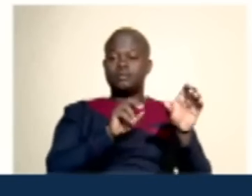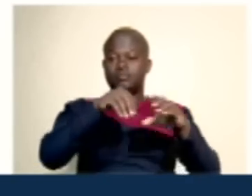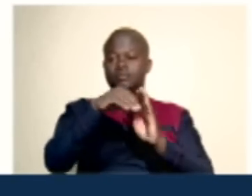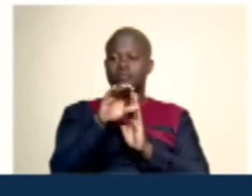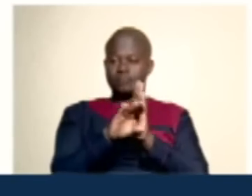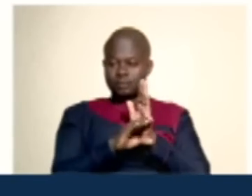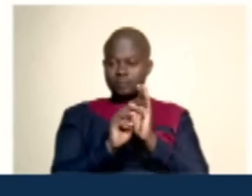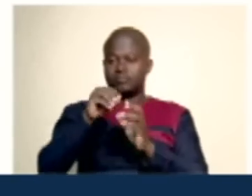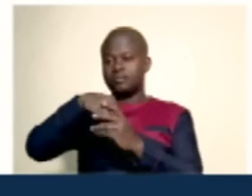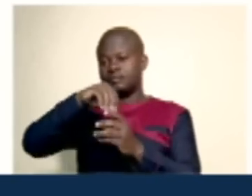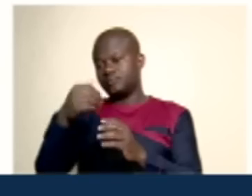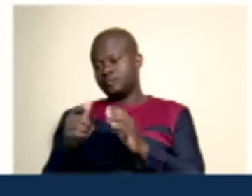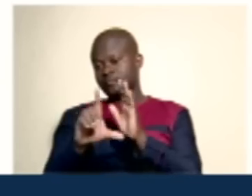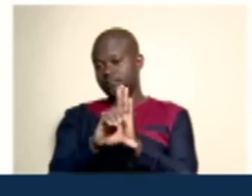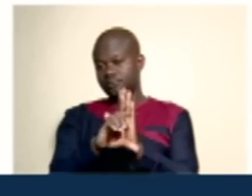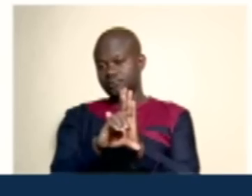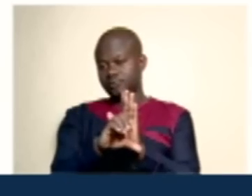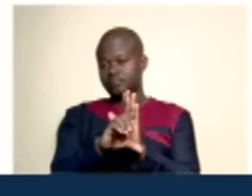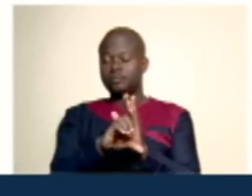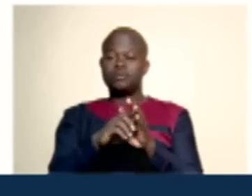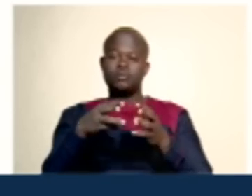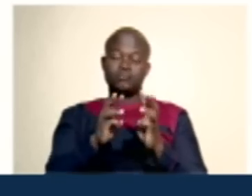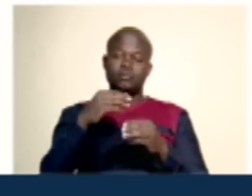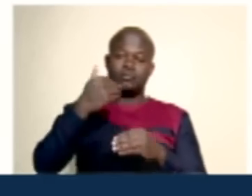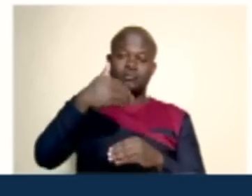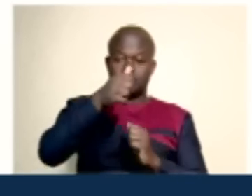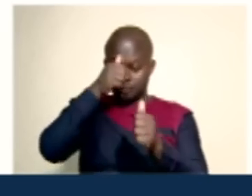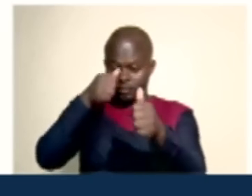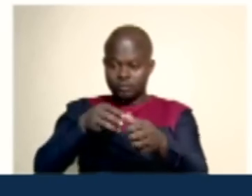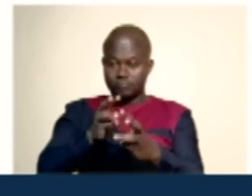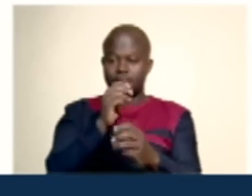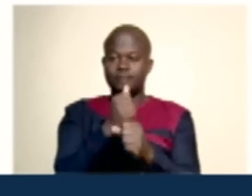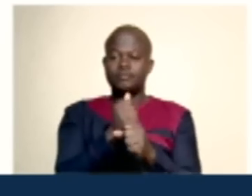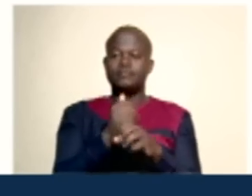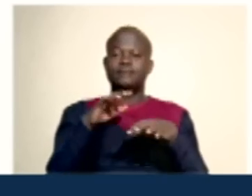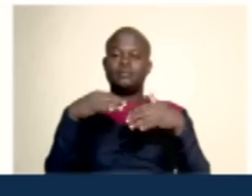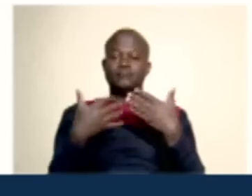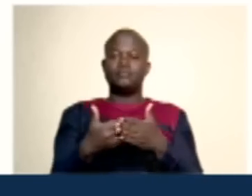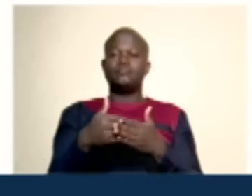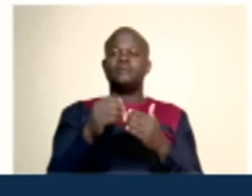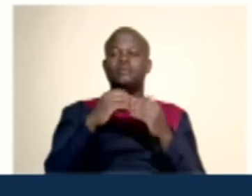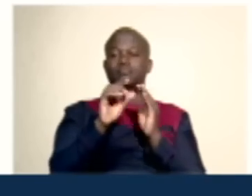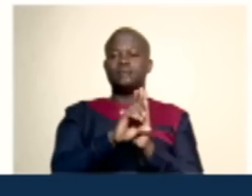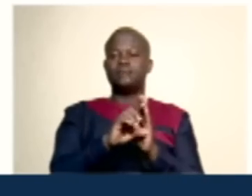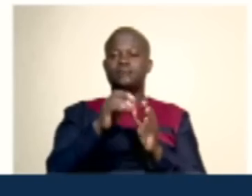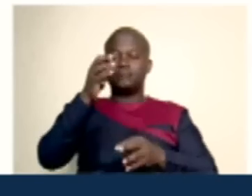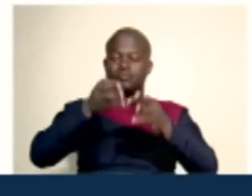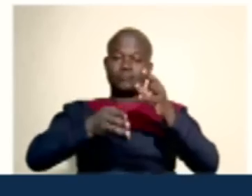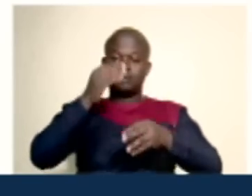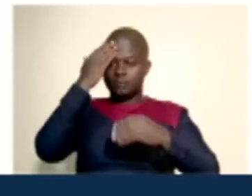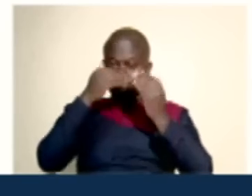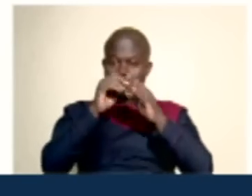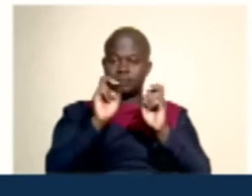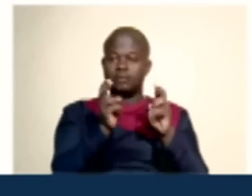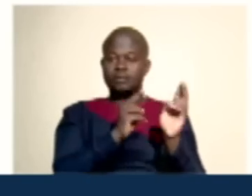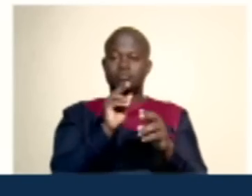nshinga bijye mu yandi mategeko uko bizajya bikurikizwa nuko bizajya bikorwa bizajya bigengwa n'amategeko agenga imiburanire kubera ko